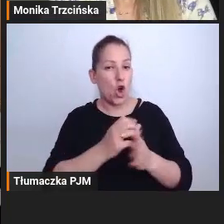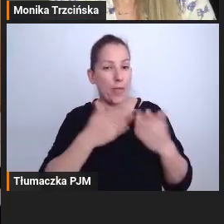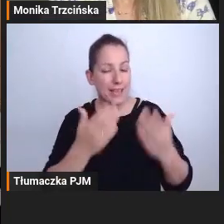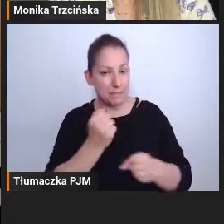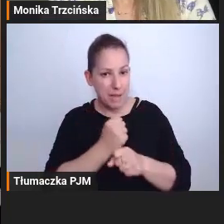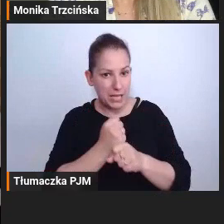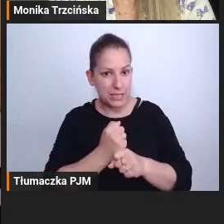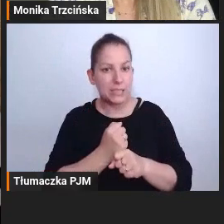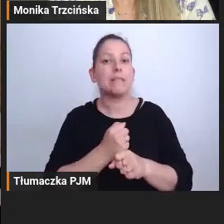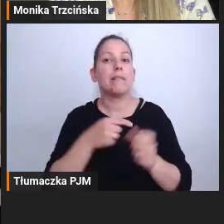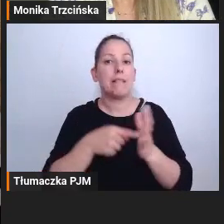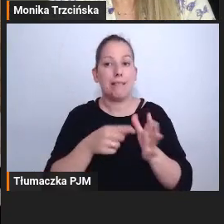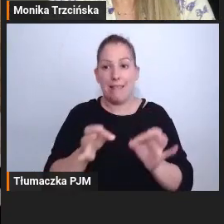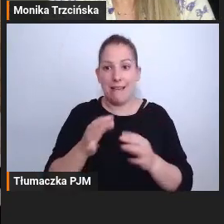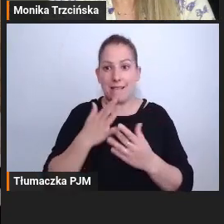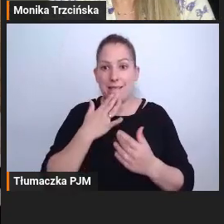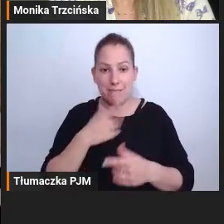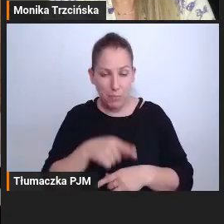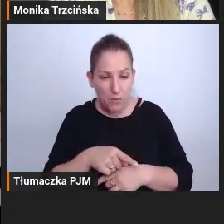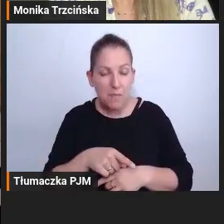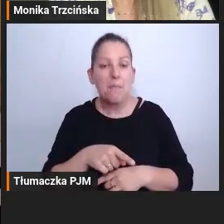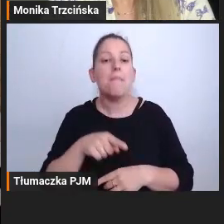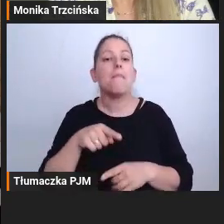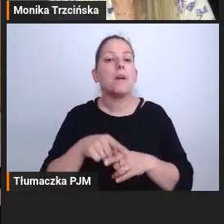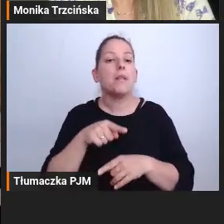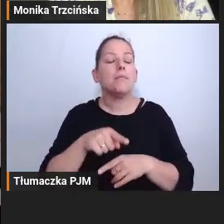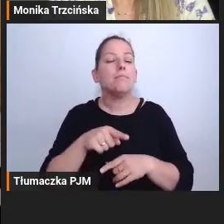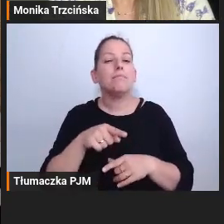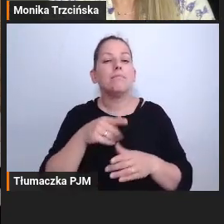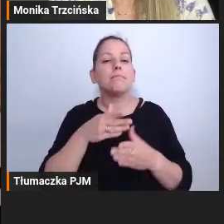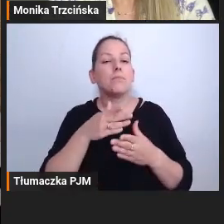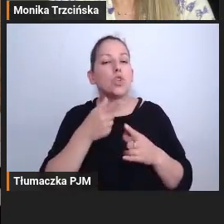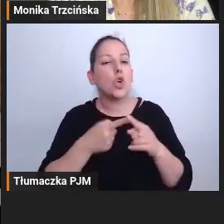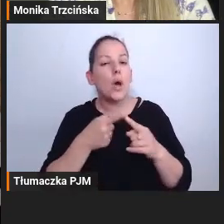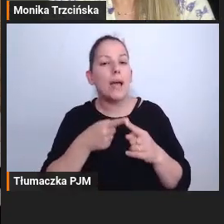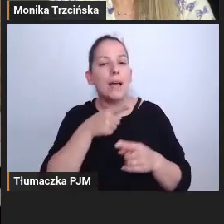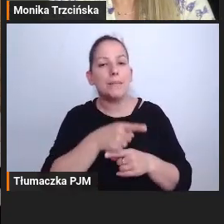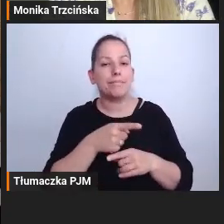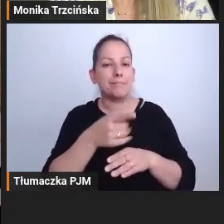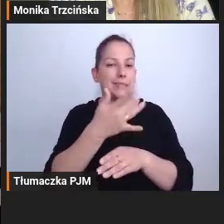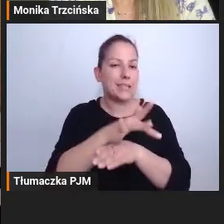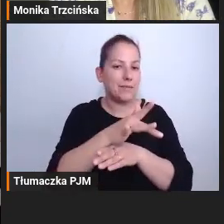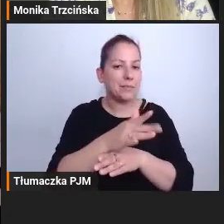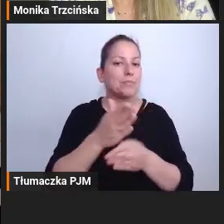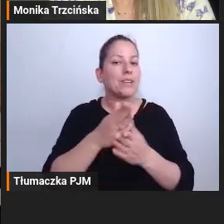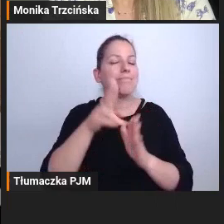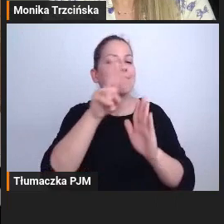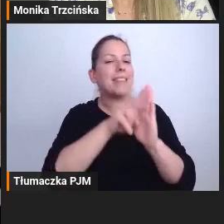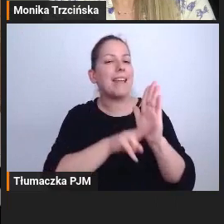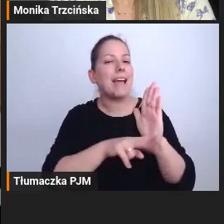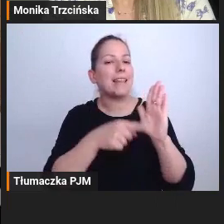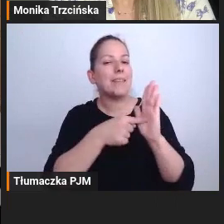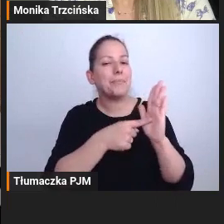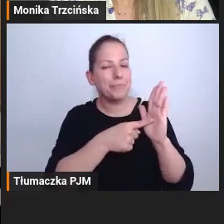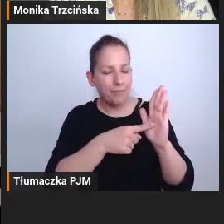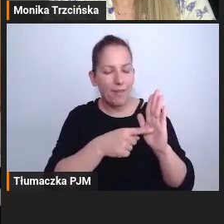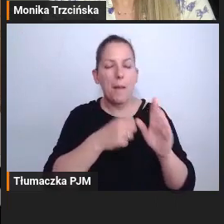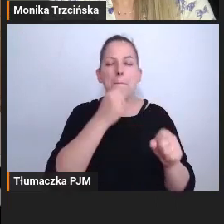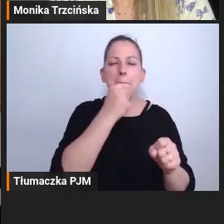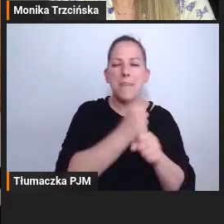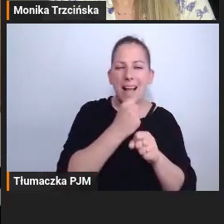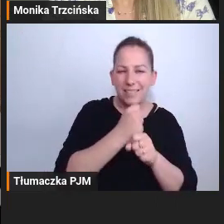o których teraz mówimy, są jakby wywołane troszkę zewnętrznie przez dyrektywę Work-Life